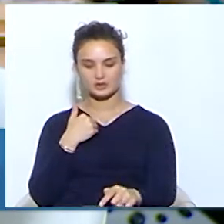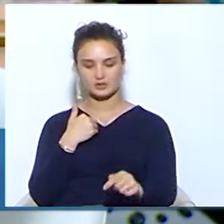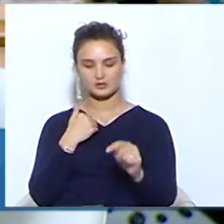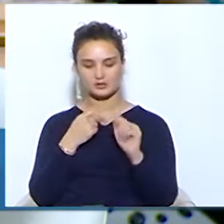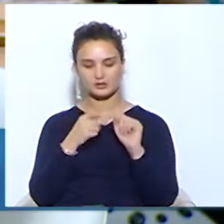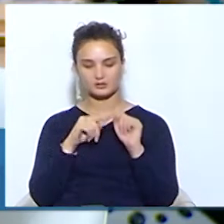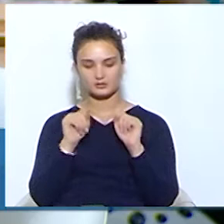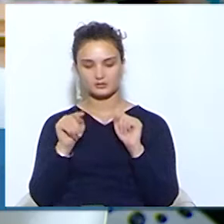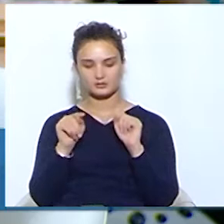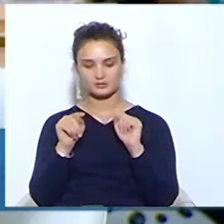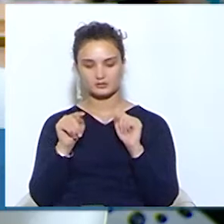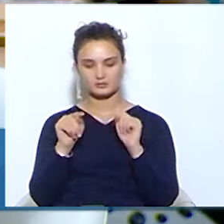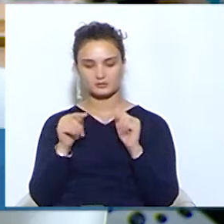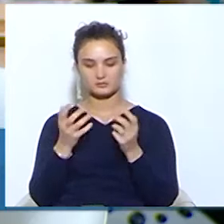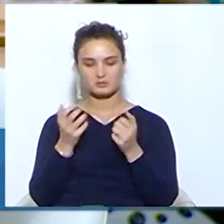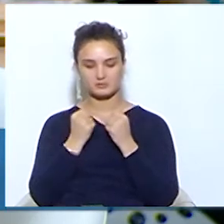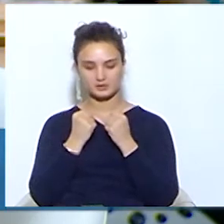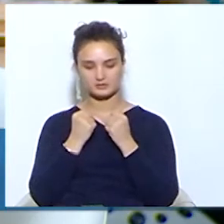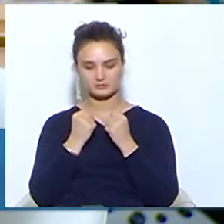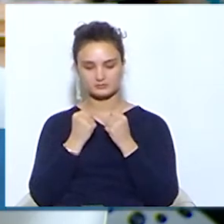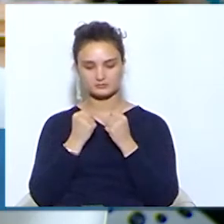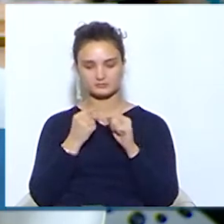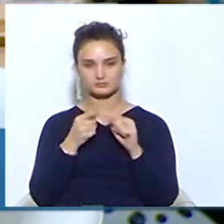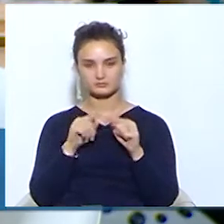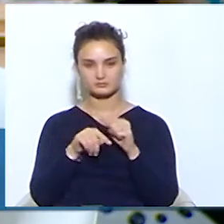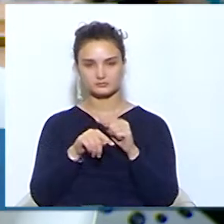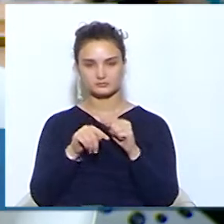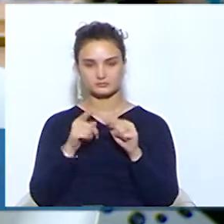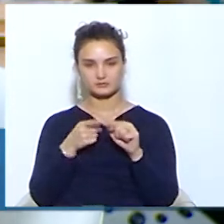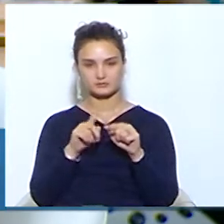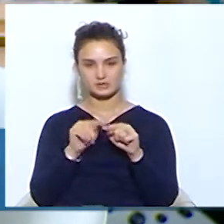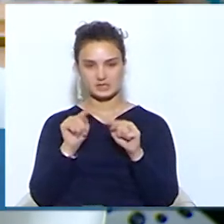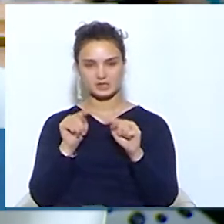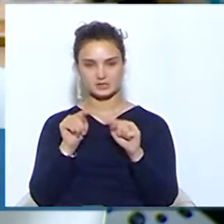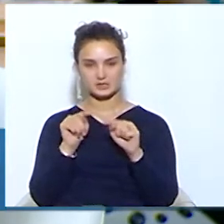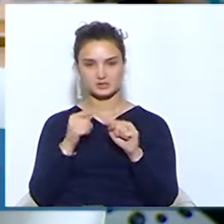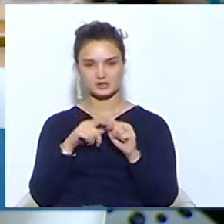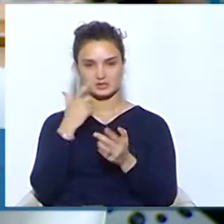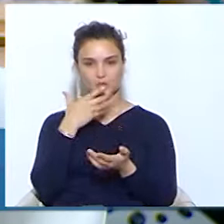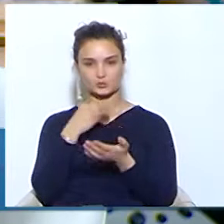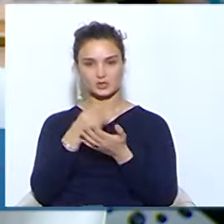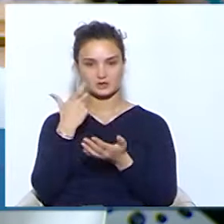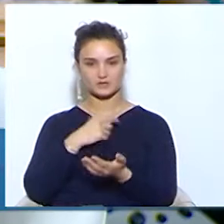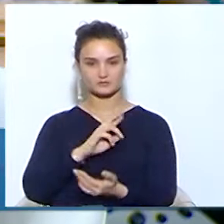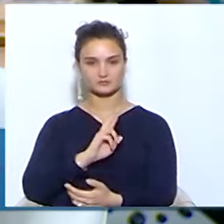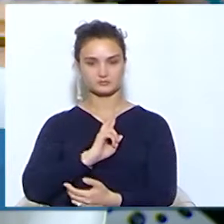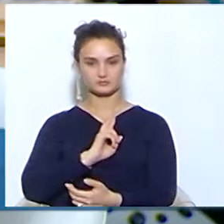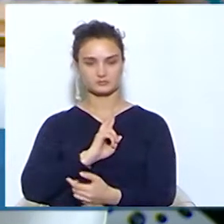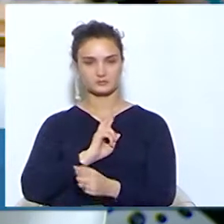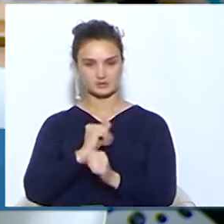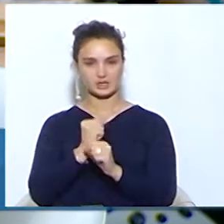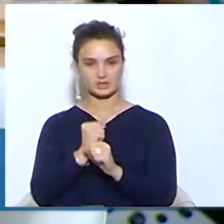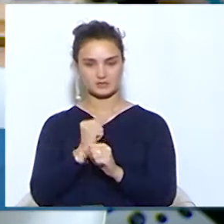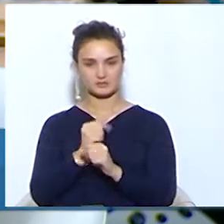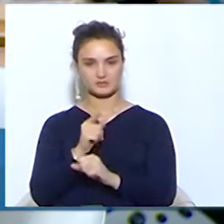მომერგო, არ გინდა მომერგო, მიმიღე მე ესეთი როგორიც ვარ. ეს ერთგვარი ნარცისიზმის წინა ადრე ხსენებული